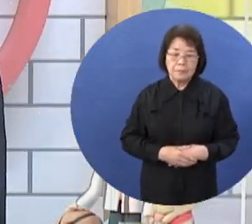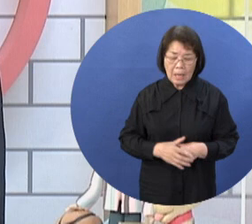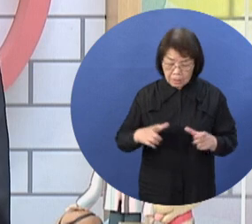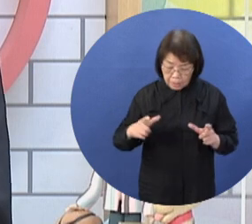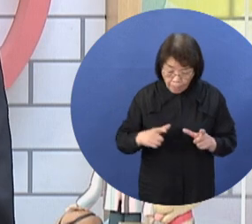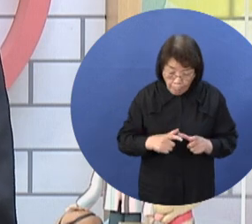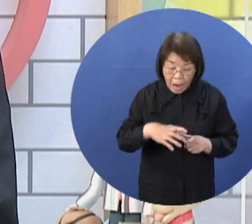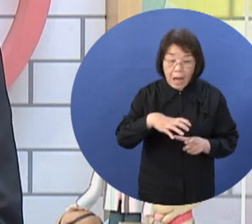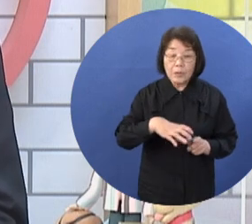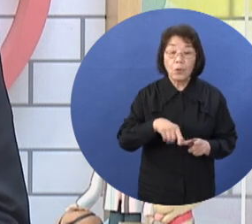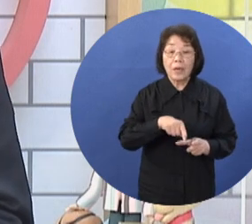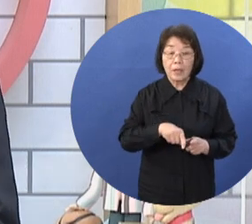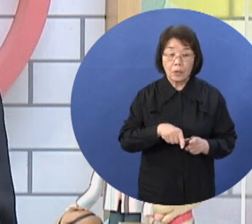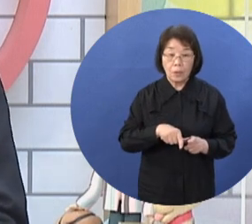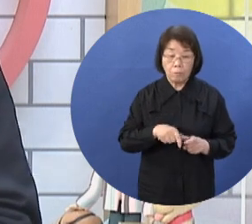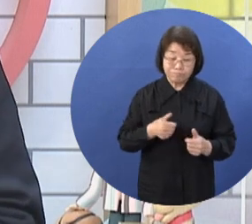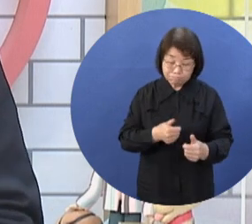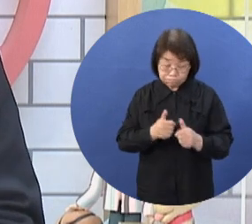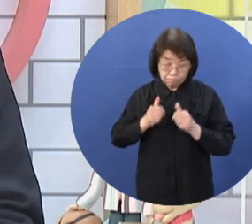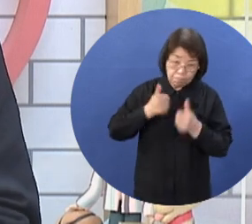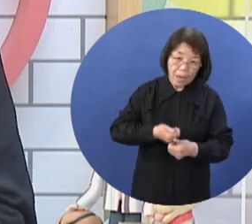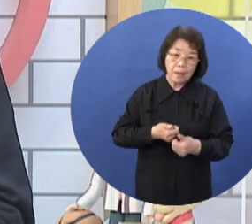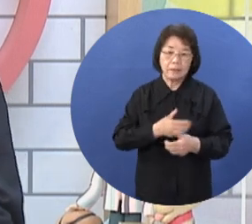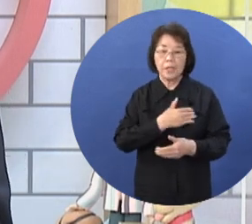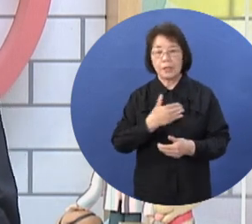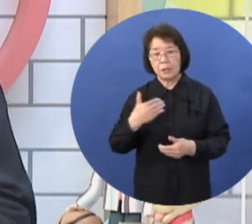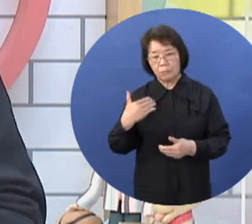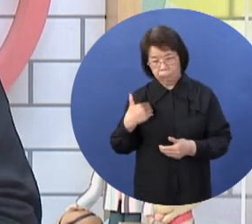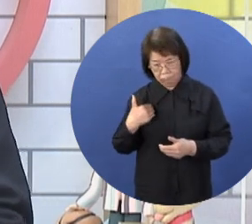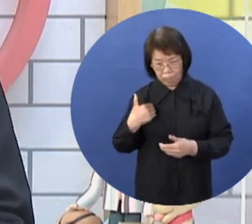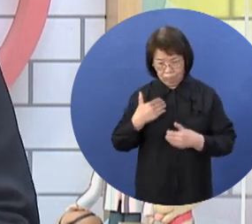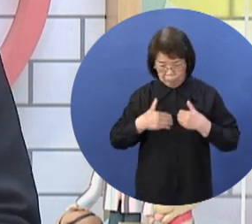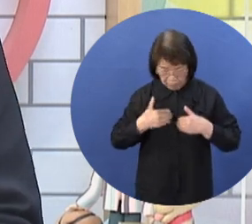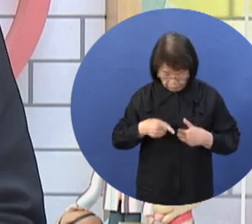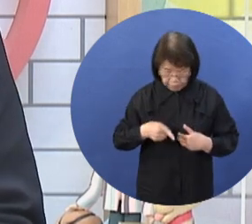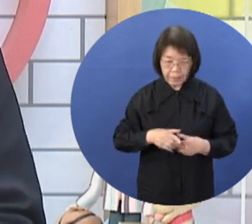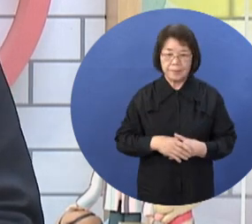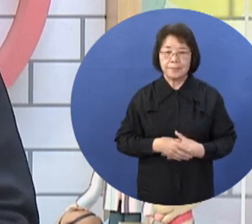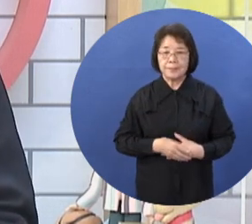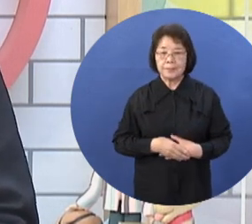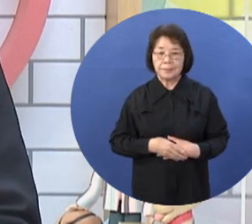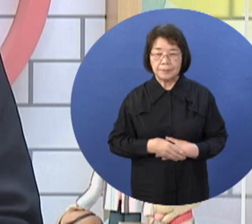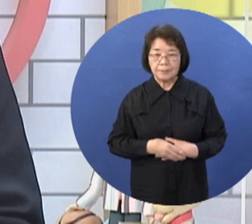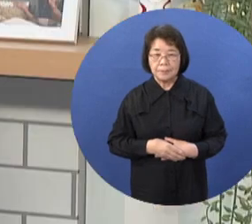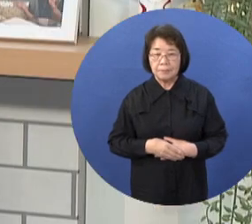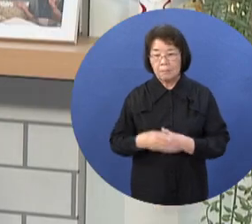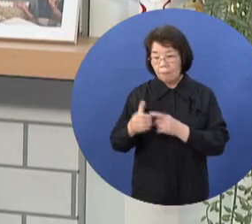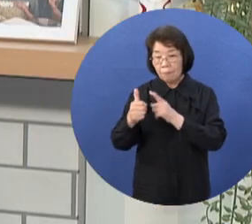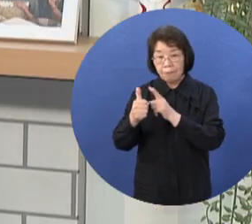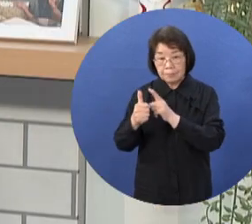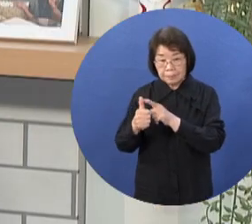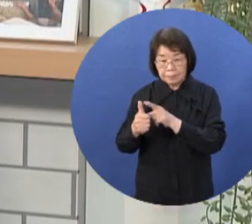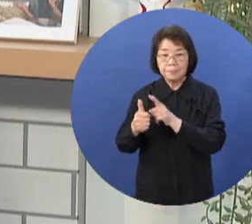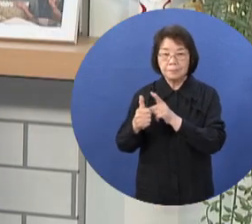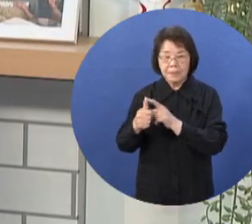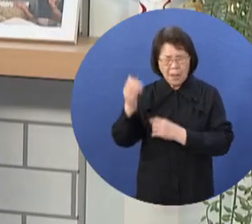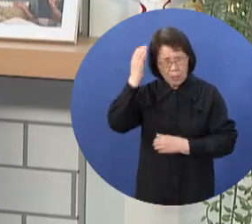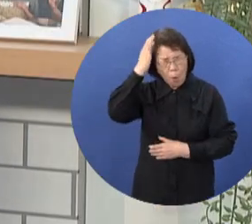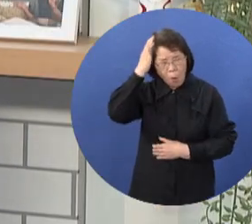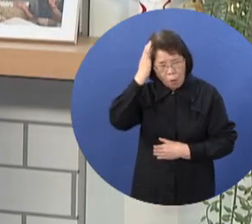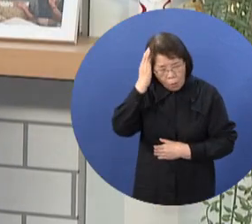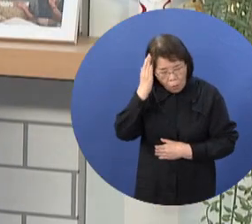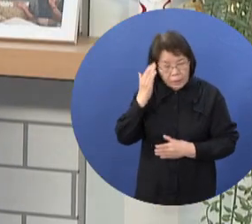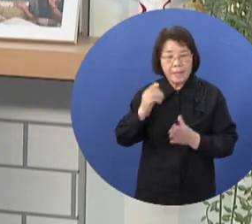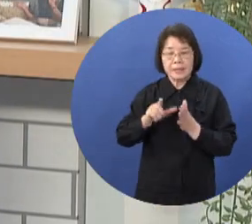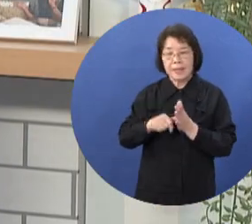ね、狭いコートでね、決着がつく競技なので見応えはすごいんですよ。もうあっちゅう間ですから。 西畝さんも濃厚なっていうような